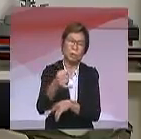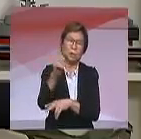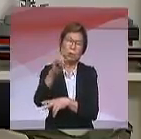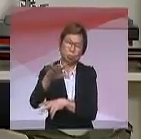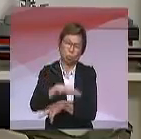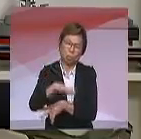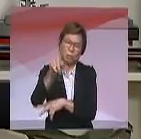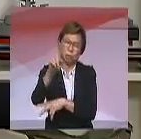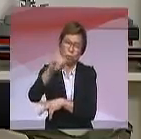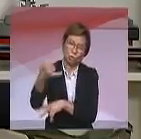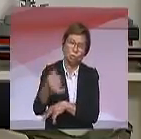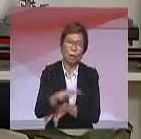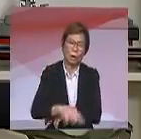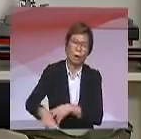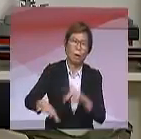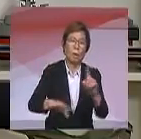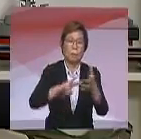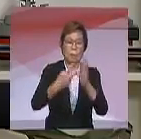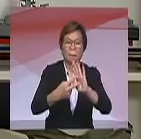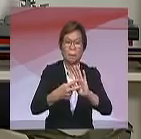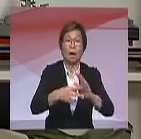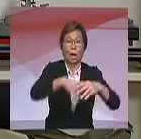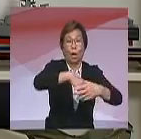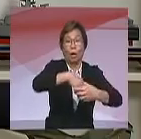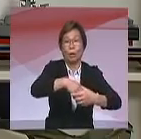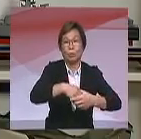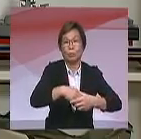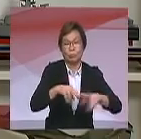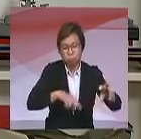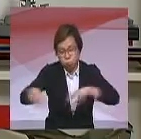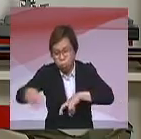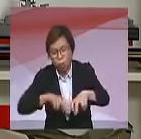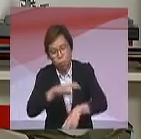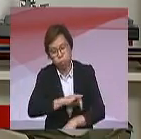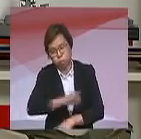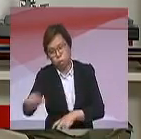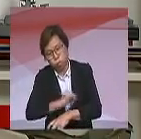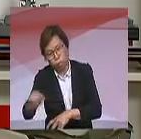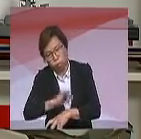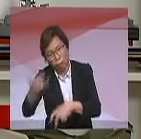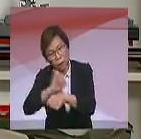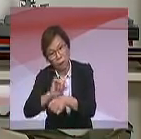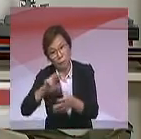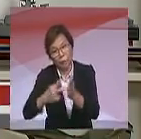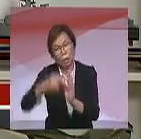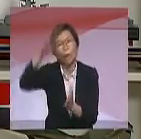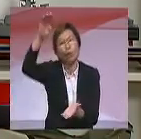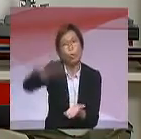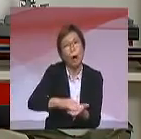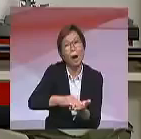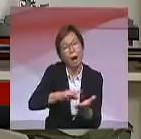kurangkan pergerakan 1 juta pekerja. Dan ini saya kira boleh membantu untuk mengurangkan